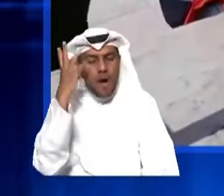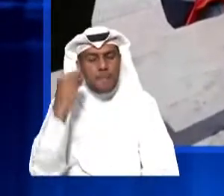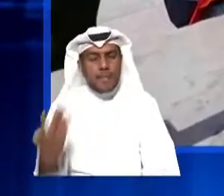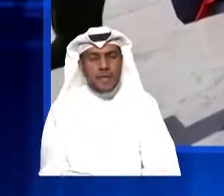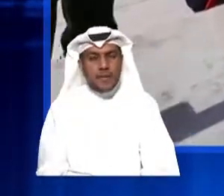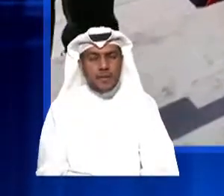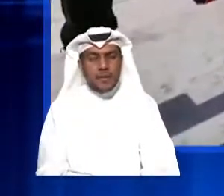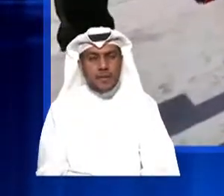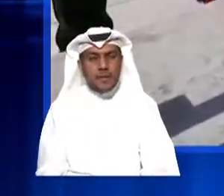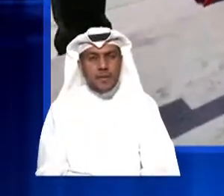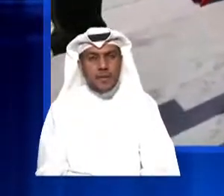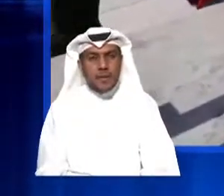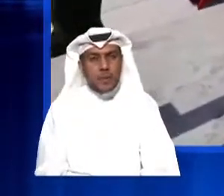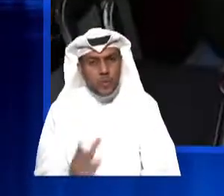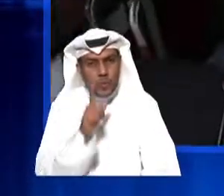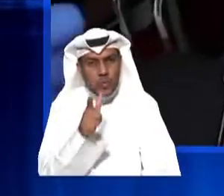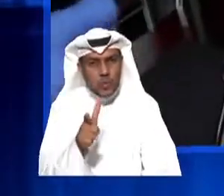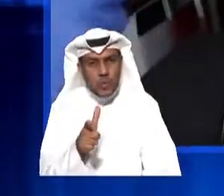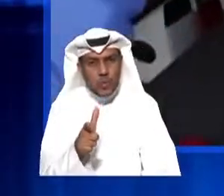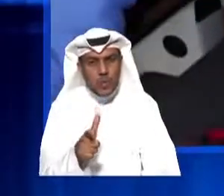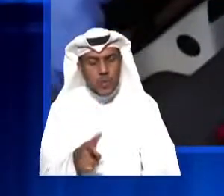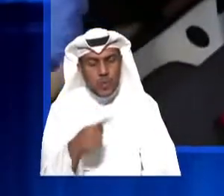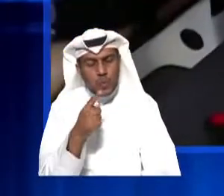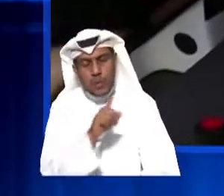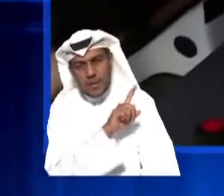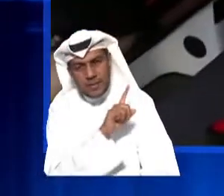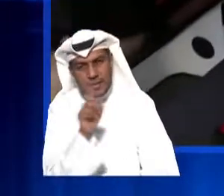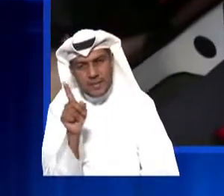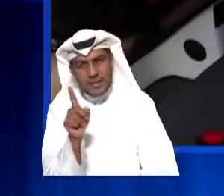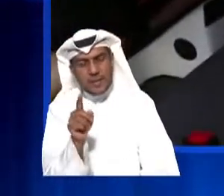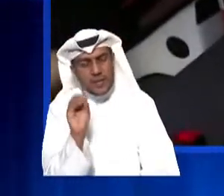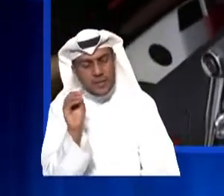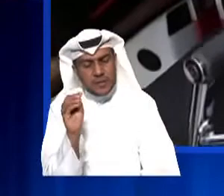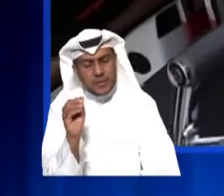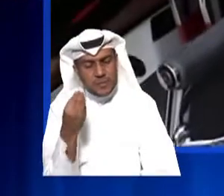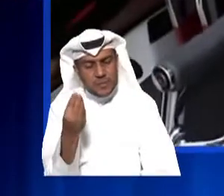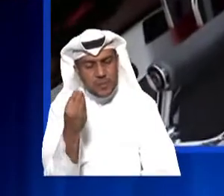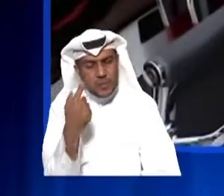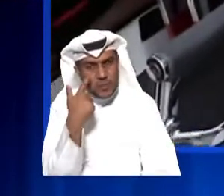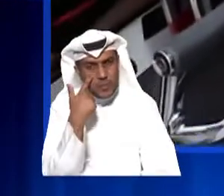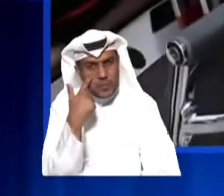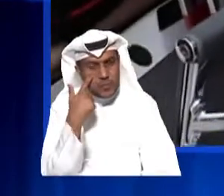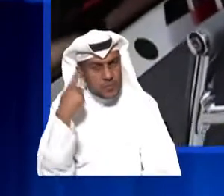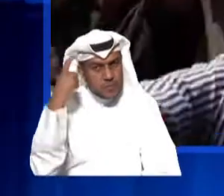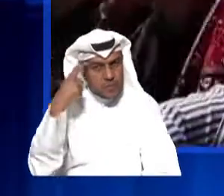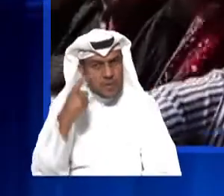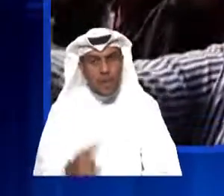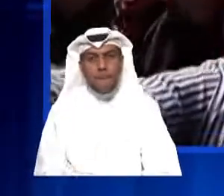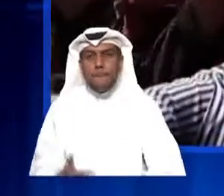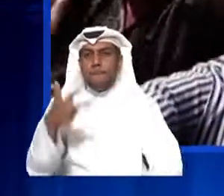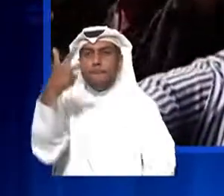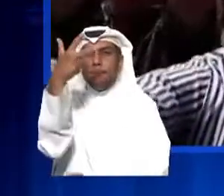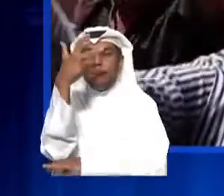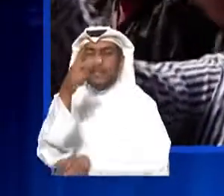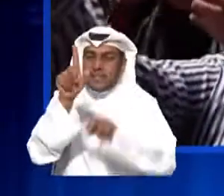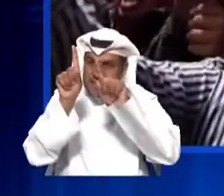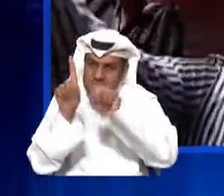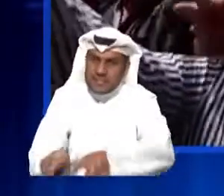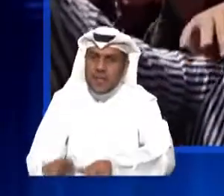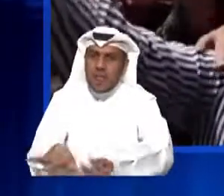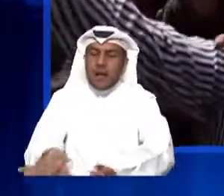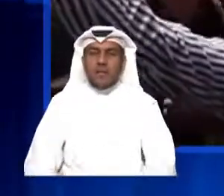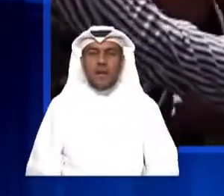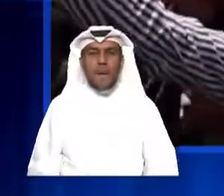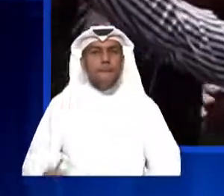لكن المرجعيات الدينية والمقدسية دعت إلى ضرورة الرباط في المسجد الأقصى المبارك والحجيج